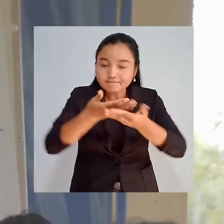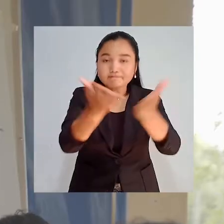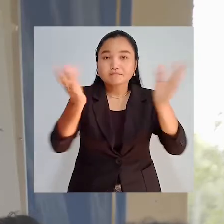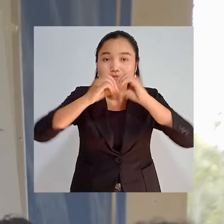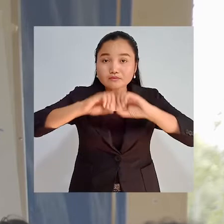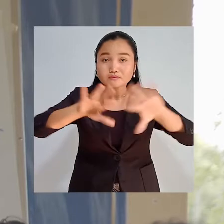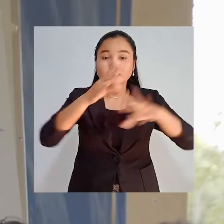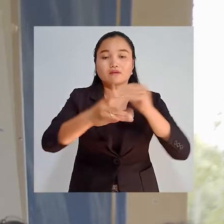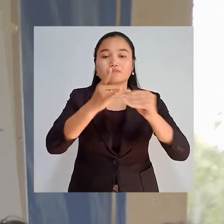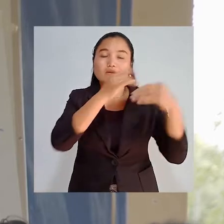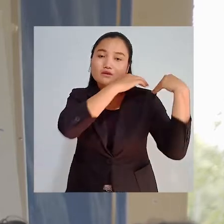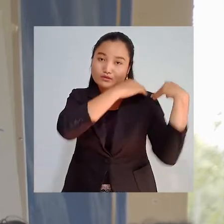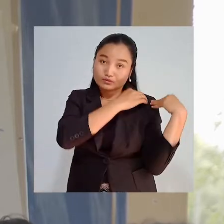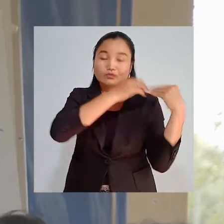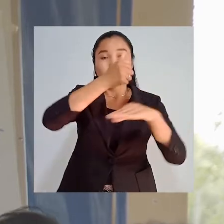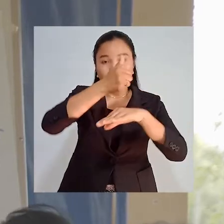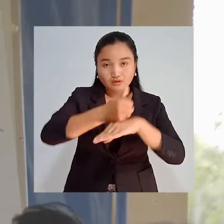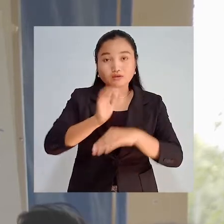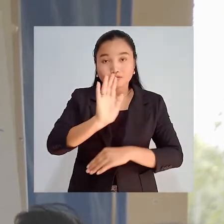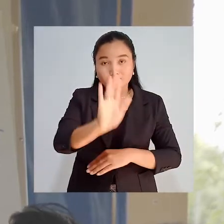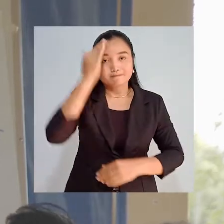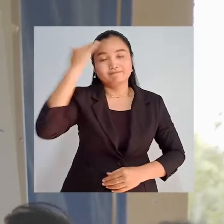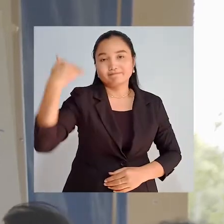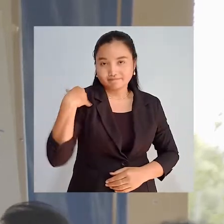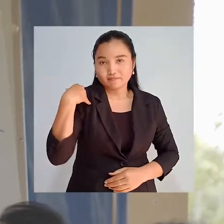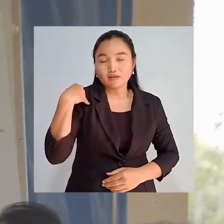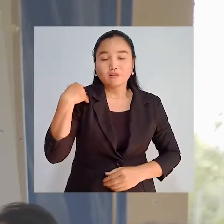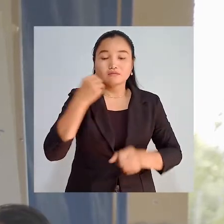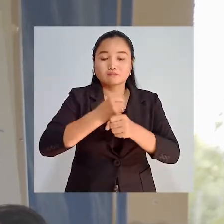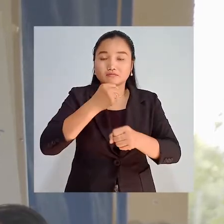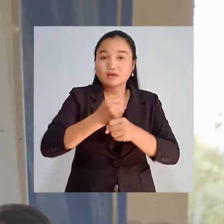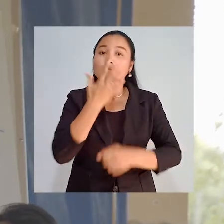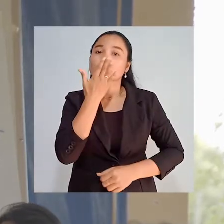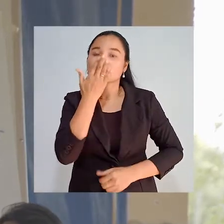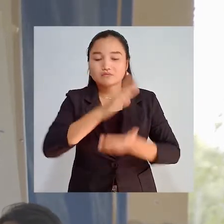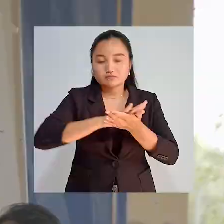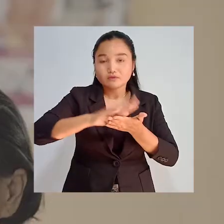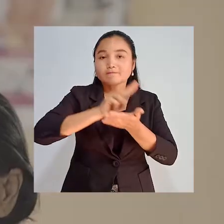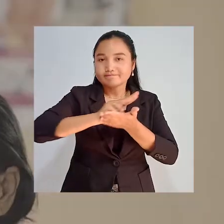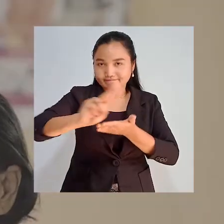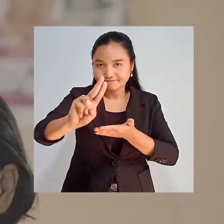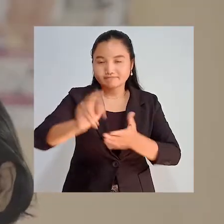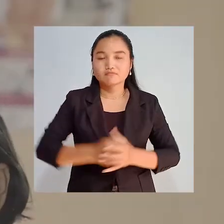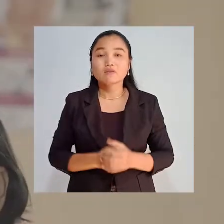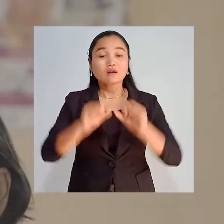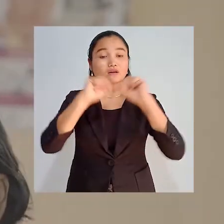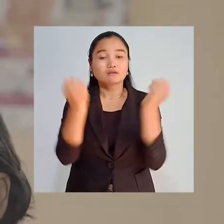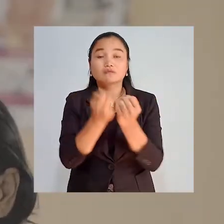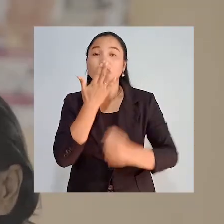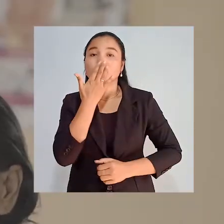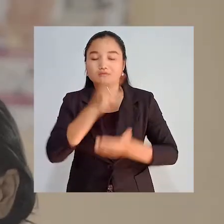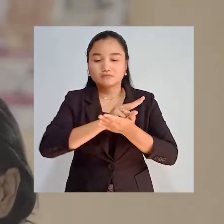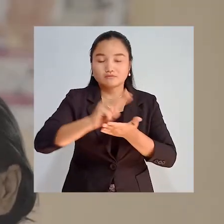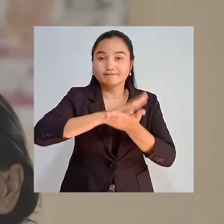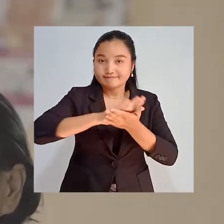ធារណជនអំពីទូរនីតិនិងភាពជាអ្នកដឹកនាំរបស់ស្ត្រីនៅក្នុងវិស័យទឹកស្អាតនិងអនាម័យអង្គការ Water Aid